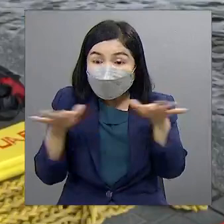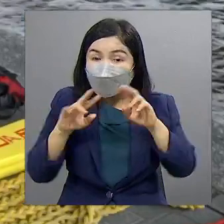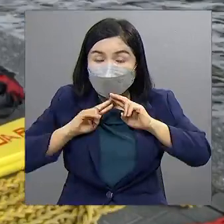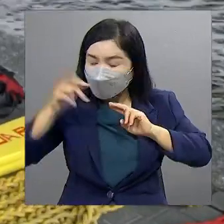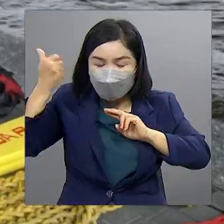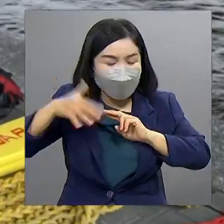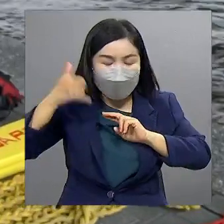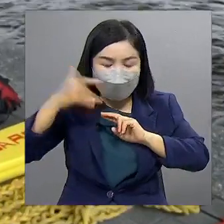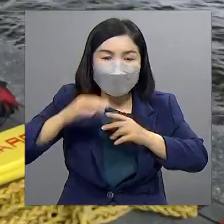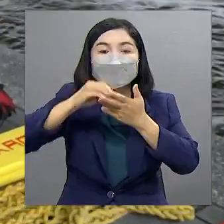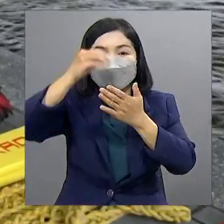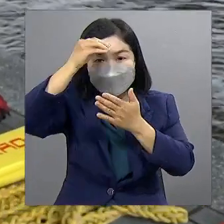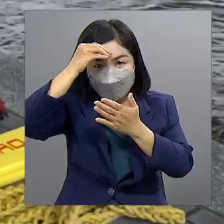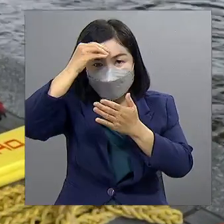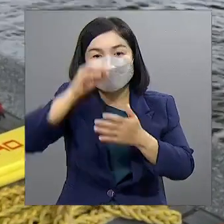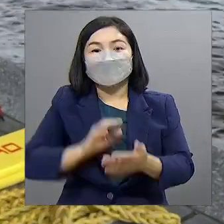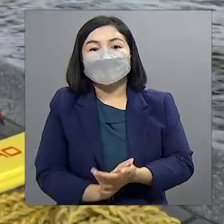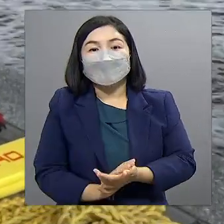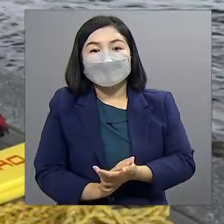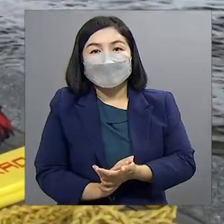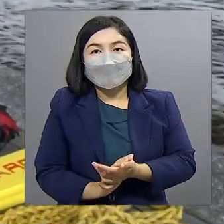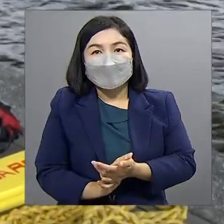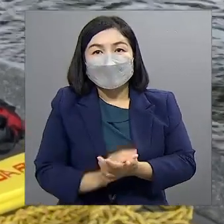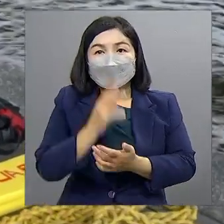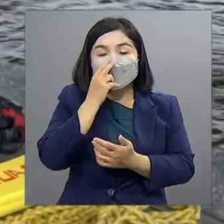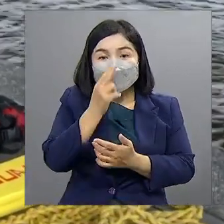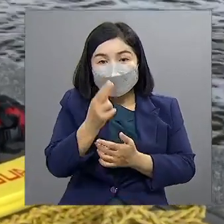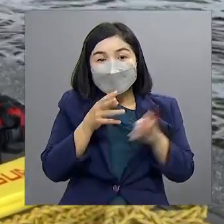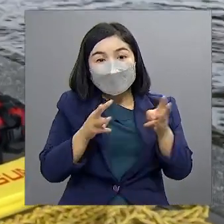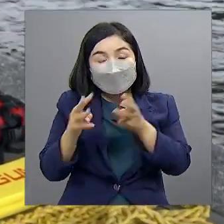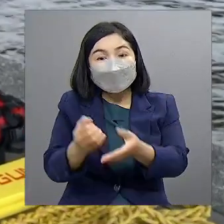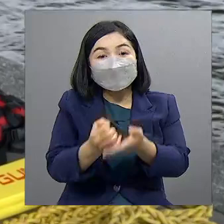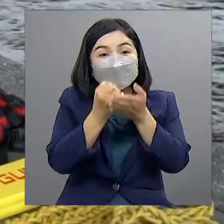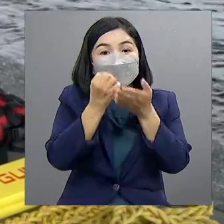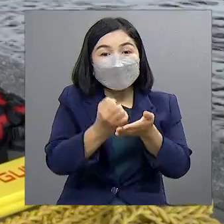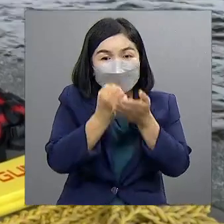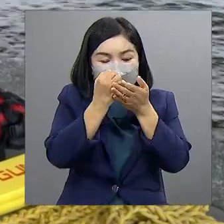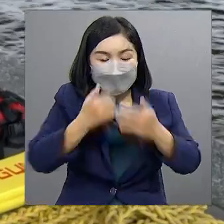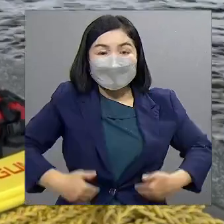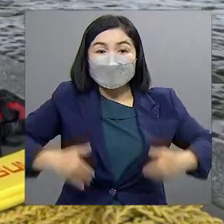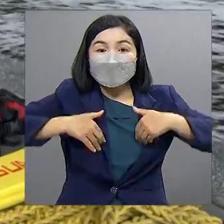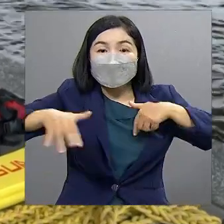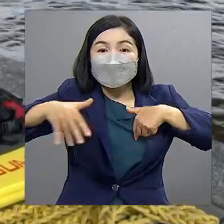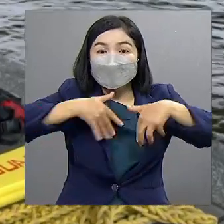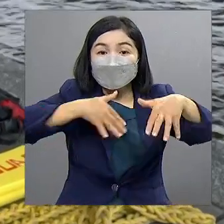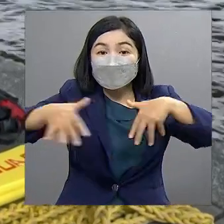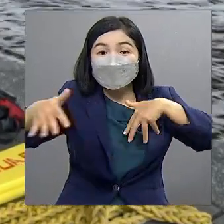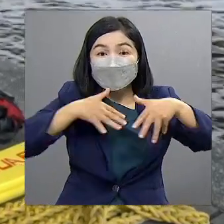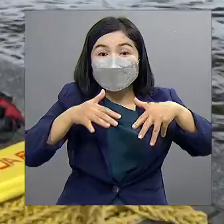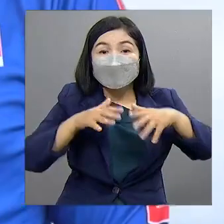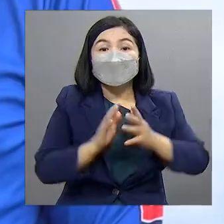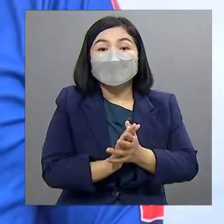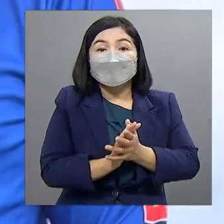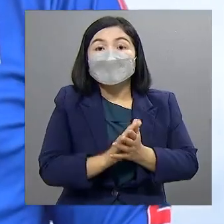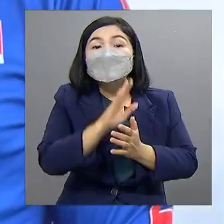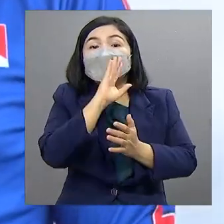ะเอาละค่ะครูเติ้ลคะทีเมื่อสักครู่นี้เราพูดถึงวิธีการช่วยเหลือในฐานะคนธรรมดาทั่วๆไปเนาะทีนี้ในฐานะของเจ้าหน้าที่เวลาที่จะมาช่วยเหลือ